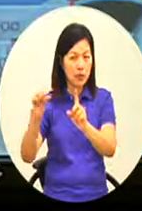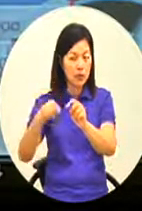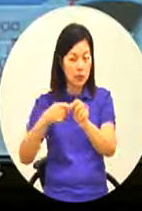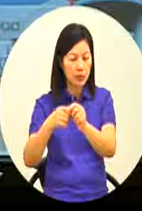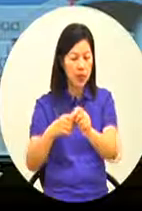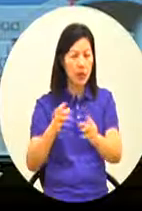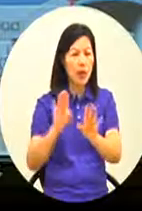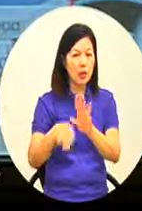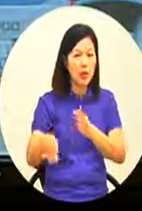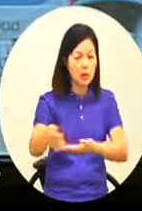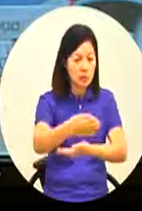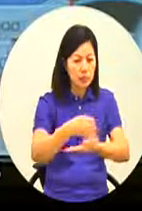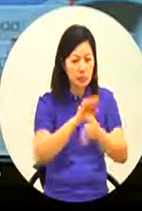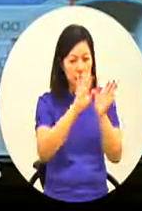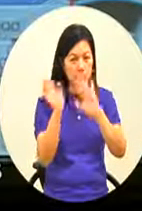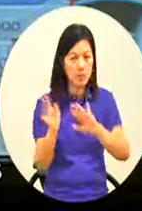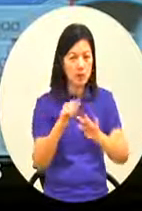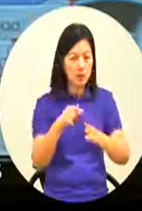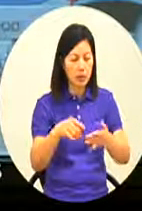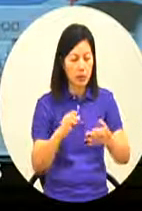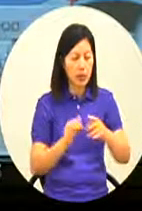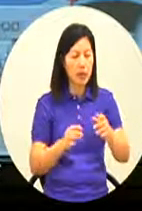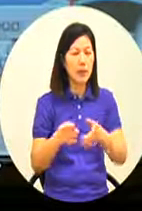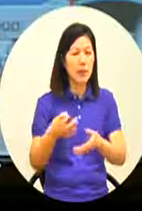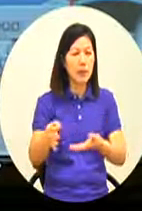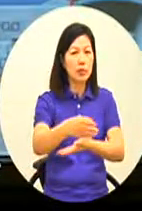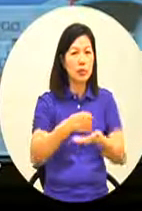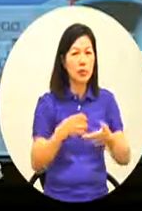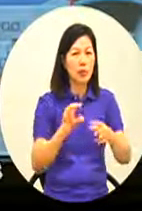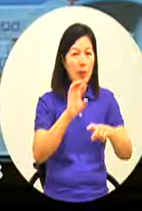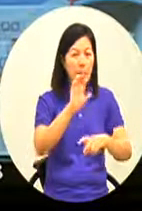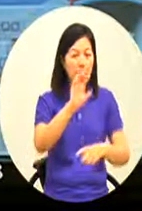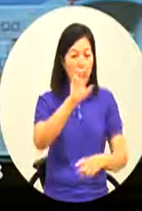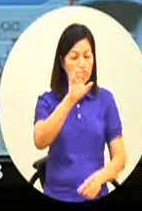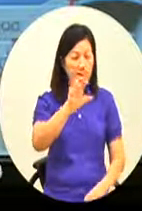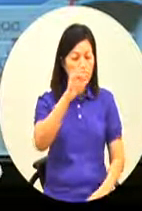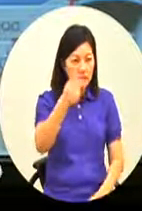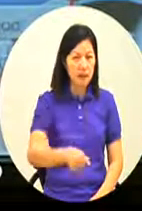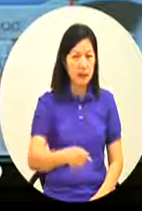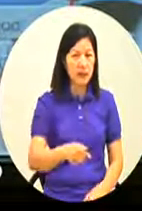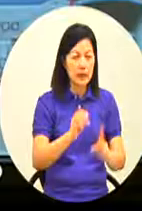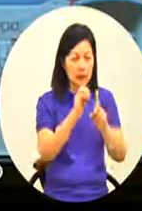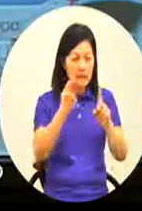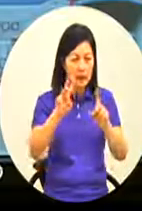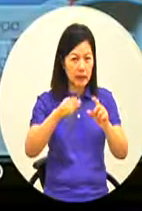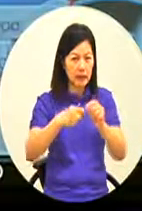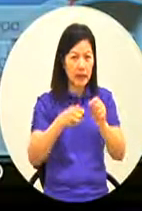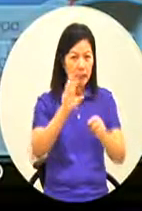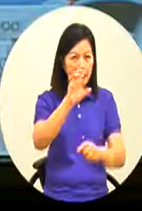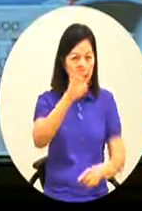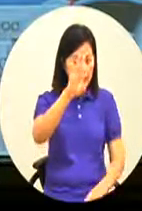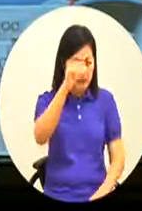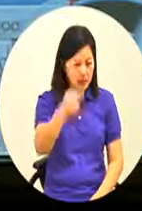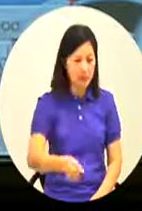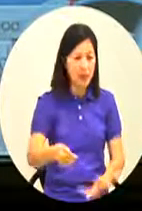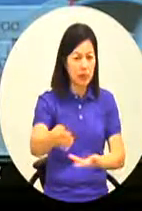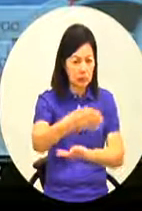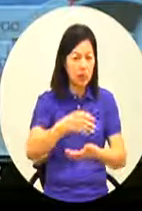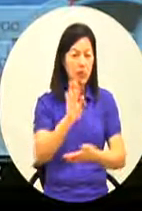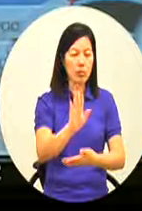状况，100年的时候我们大概征到80亿左右，然后呢，在103年的时候大概在84亿，